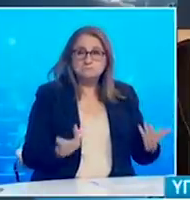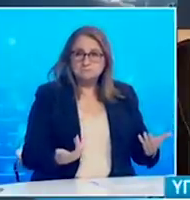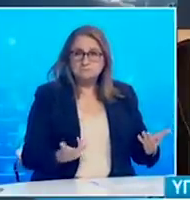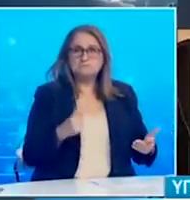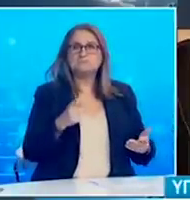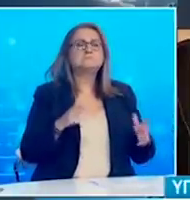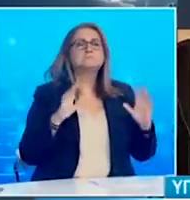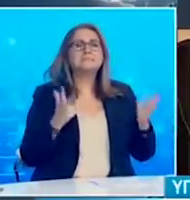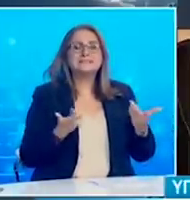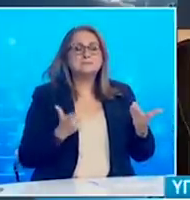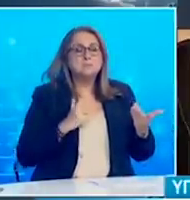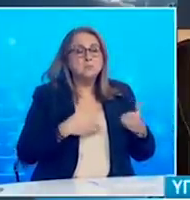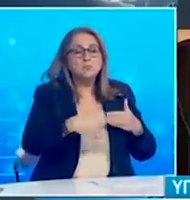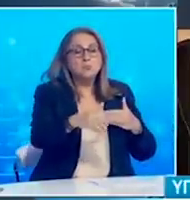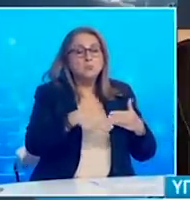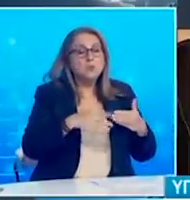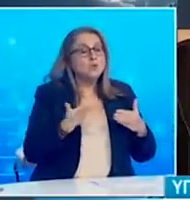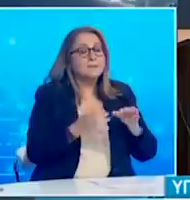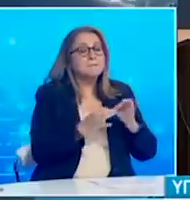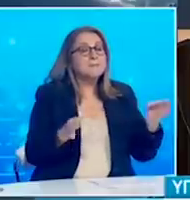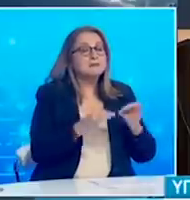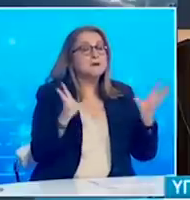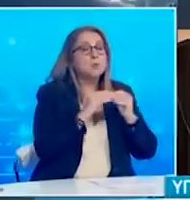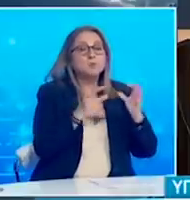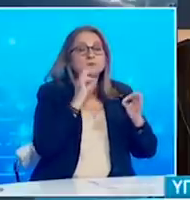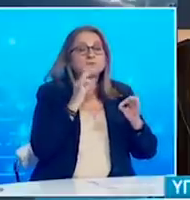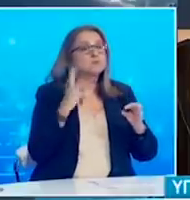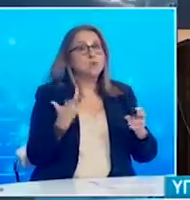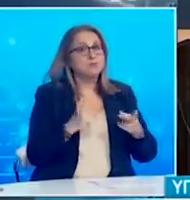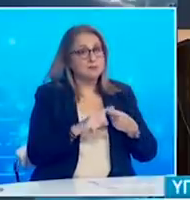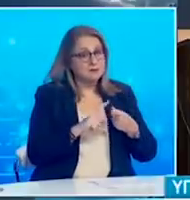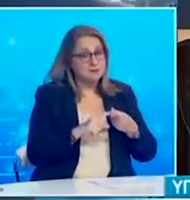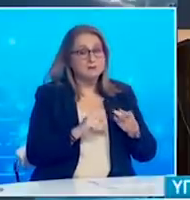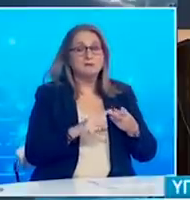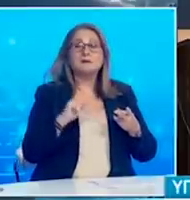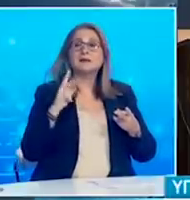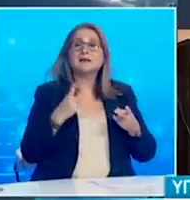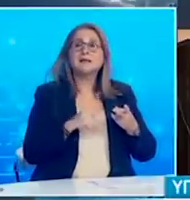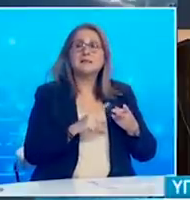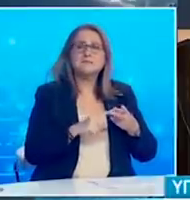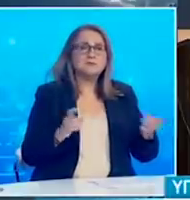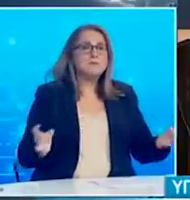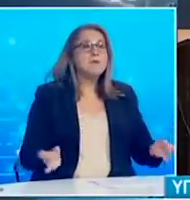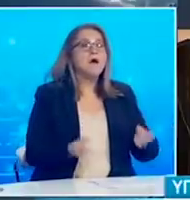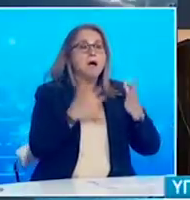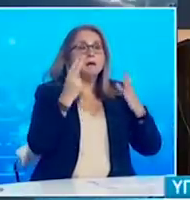Πότε περιμένετε να έχετε εικόνα για τα μέτρα που έχουν ληφθεί και στην περίπτωση που δεν